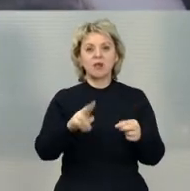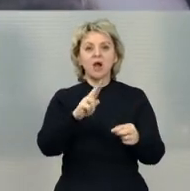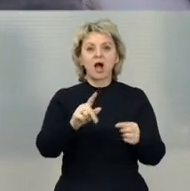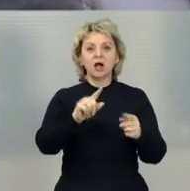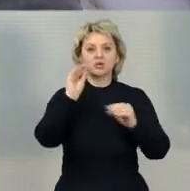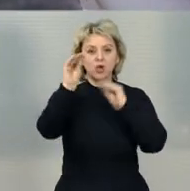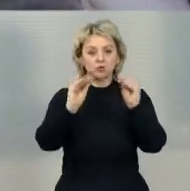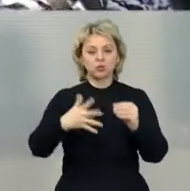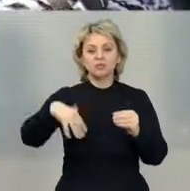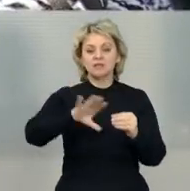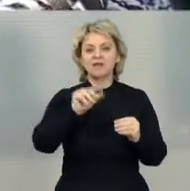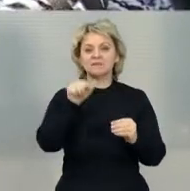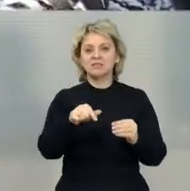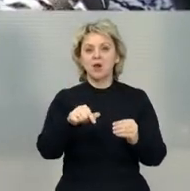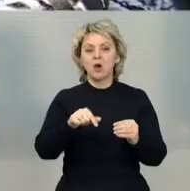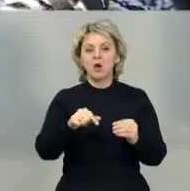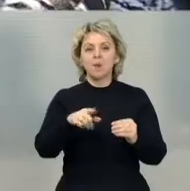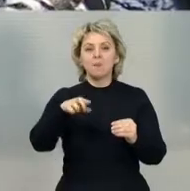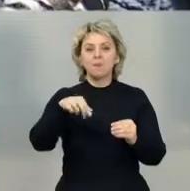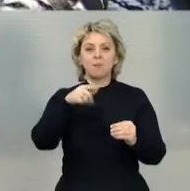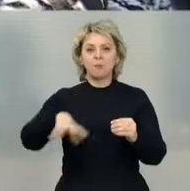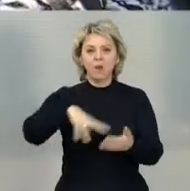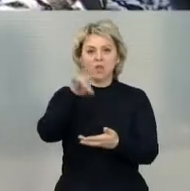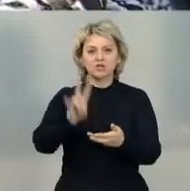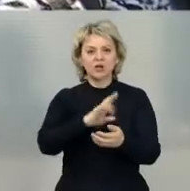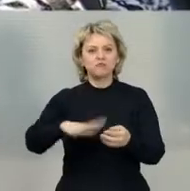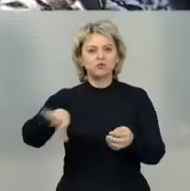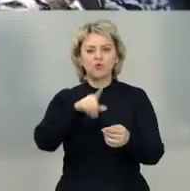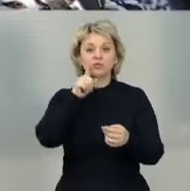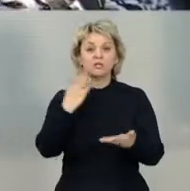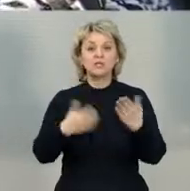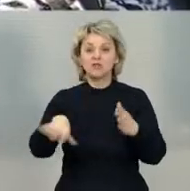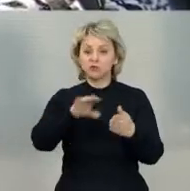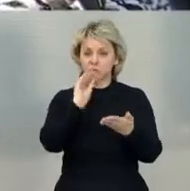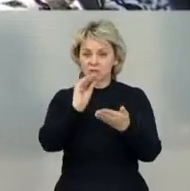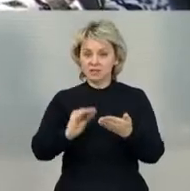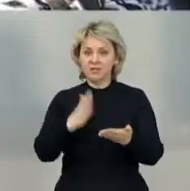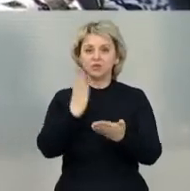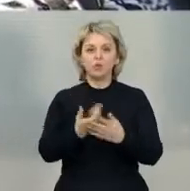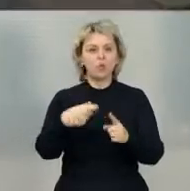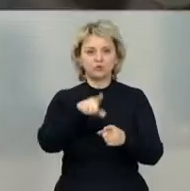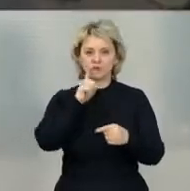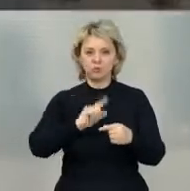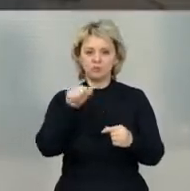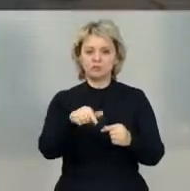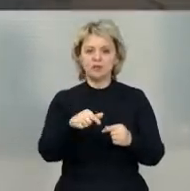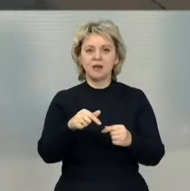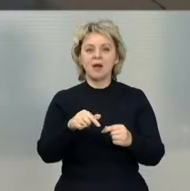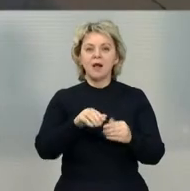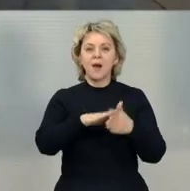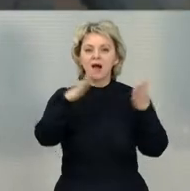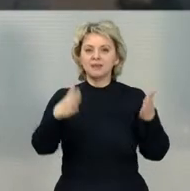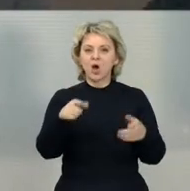конструкция вся. Пасха очень вкусная, если все там, все доклады есть, Это очень вкусно. Вот, но